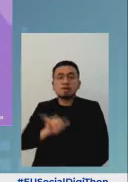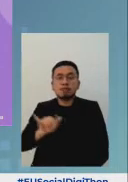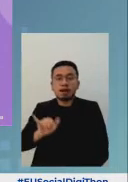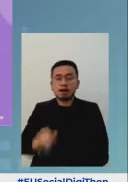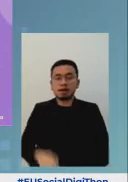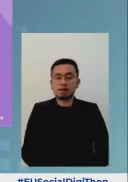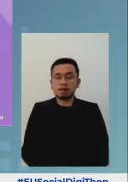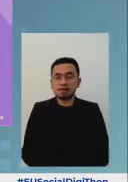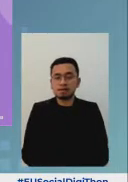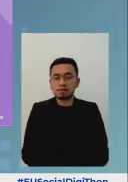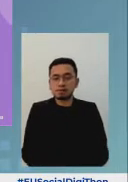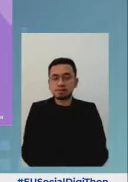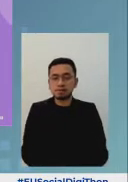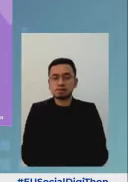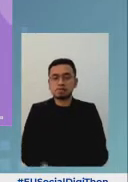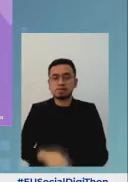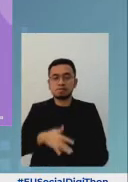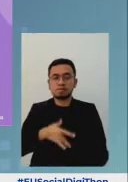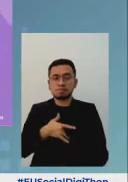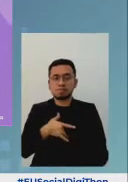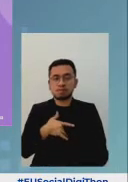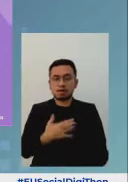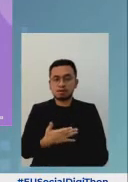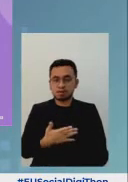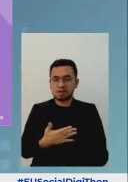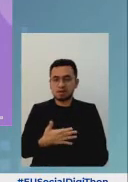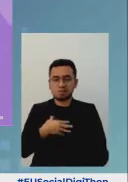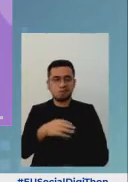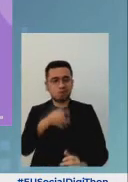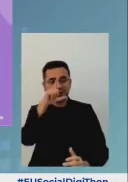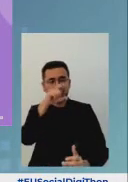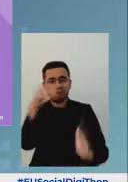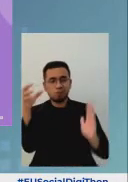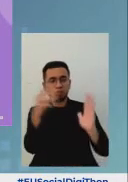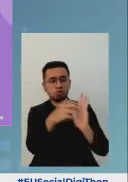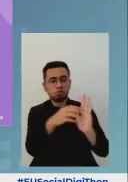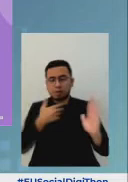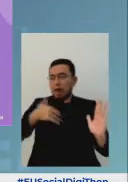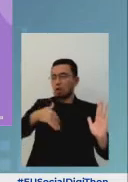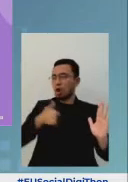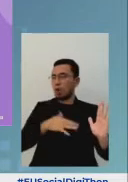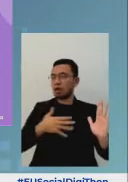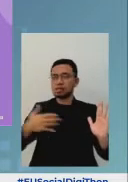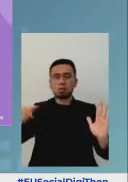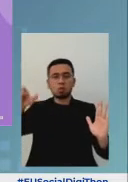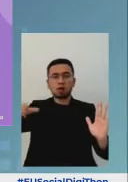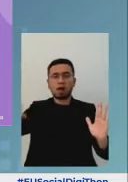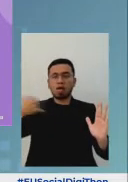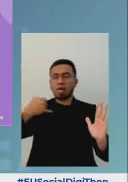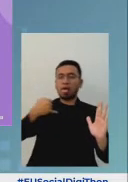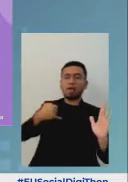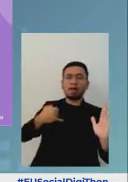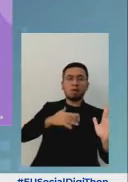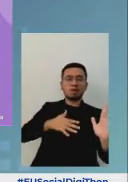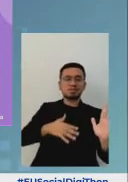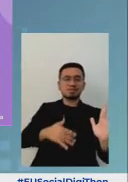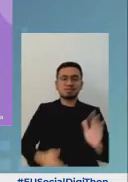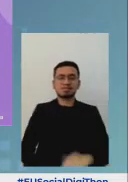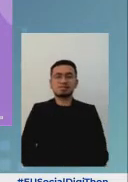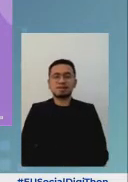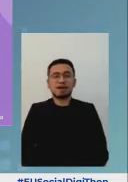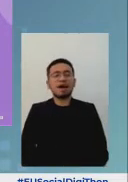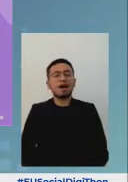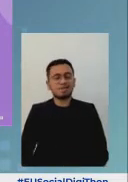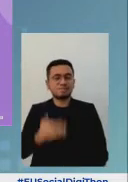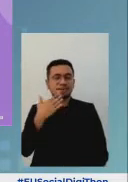aku nggak mau ah bikin postingan kayak gini, ntar aku dicela-cela sama orang. Misalnya seperti itu. Itu ya. Dan terkadang ikut mengalami apa yang